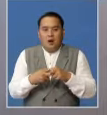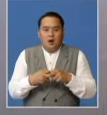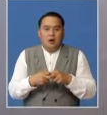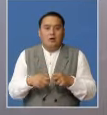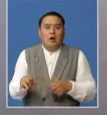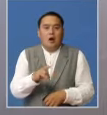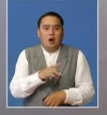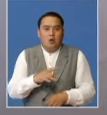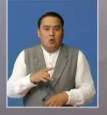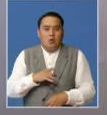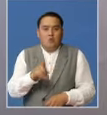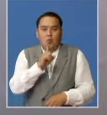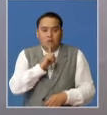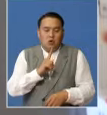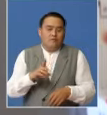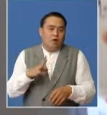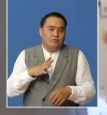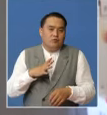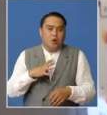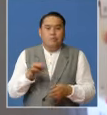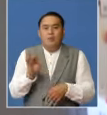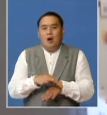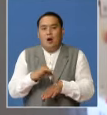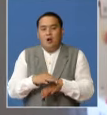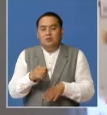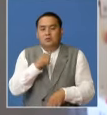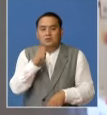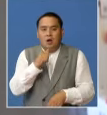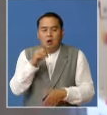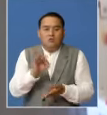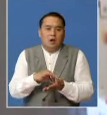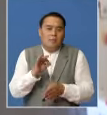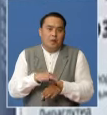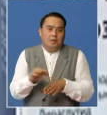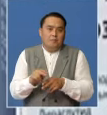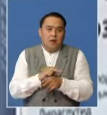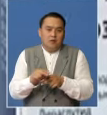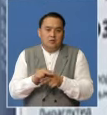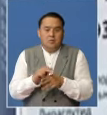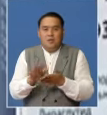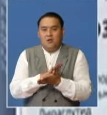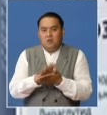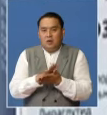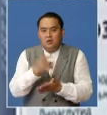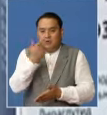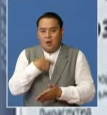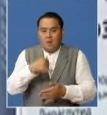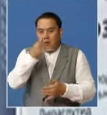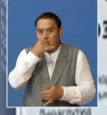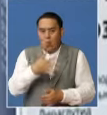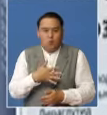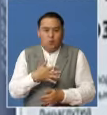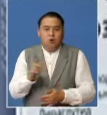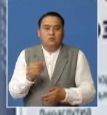Аральского района умалчивали. Жители, больные сахарным диабетом, всегда получали лекарства бесплатно. Купить их самостоятельно они не